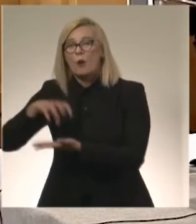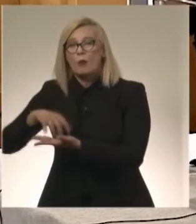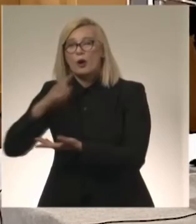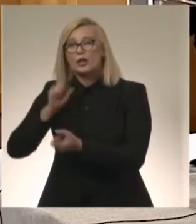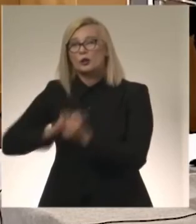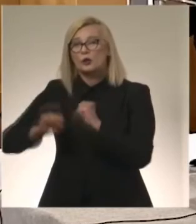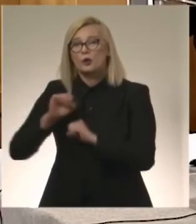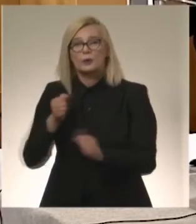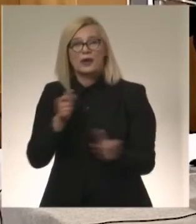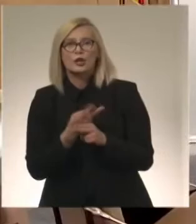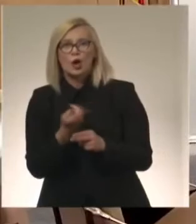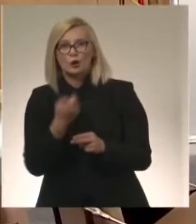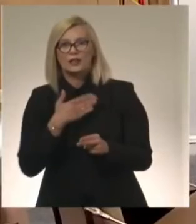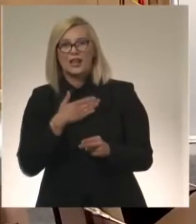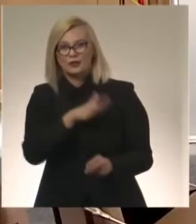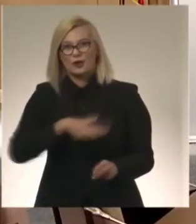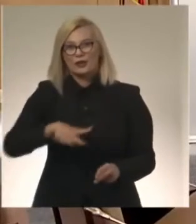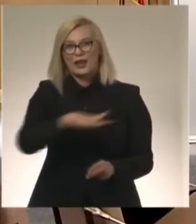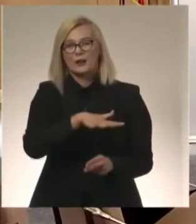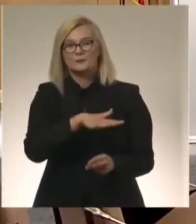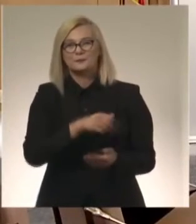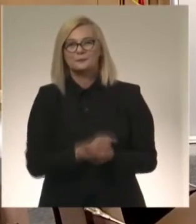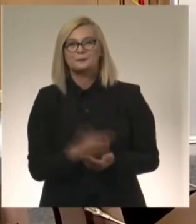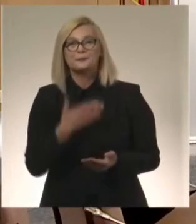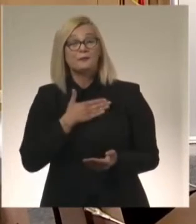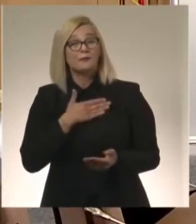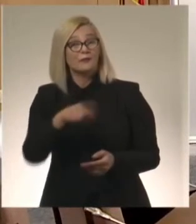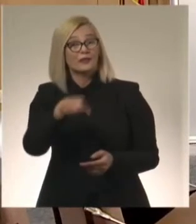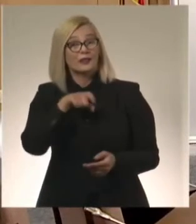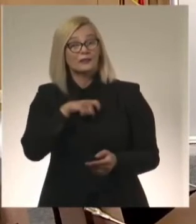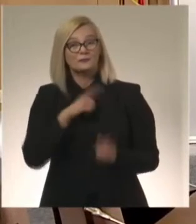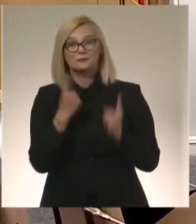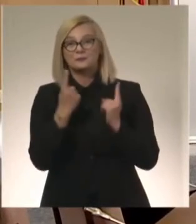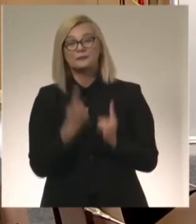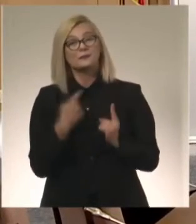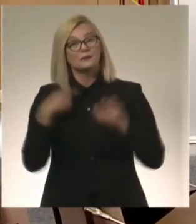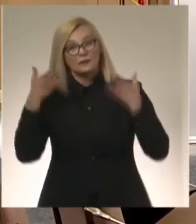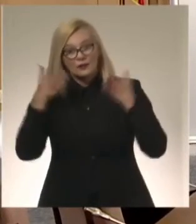Evropës Juglindore. Po ashtu është diskutuar edhe për energjetikën si dhe për sigurimin e ushqimit.